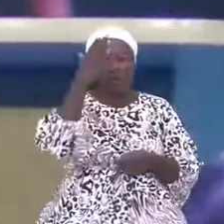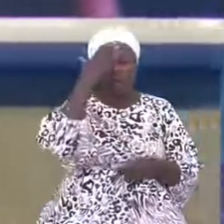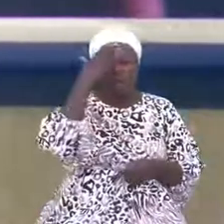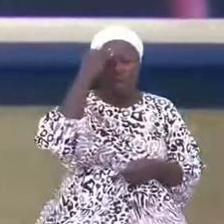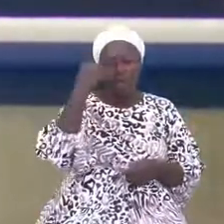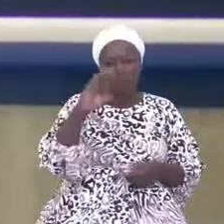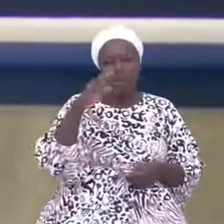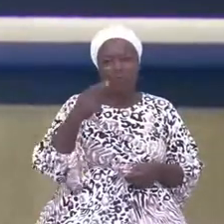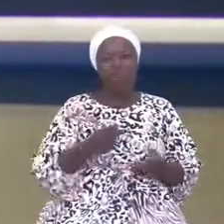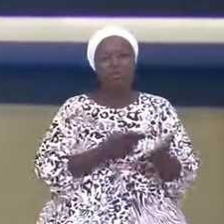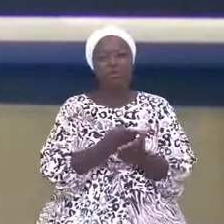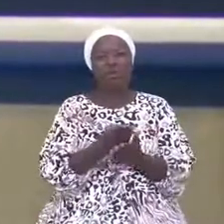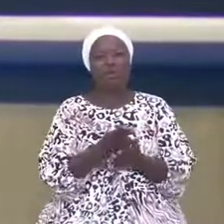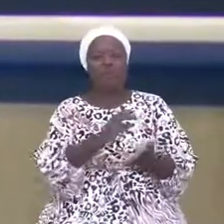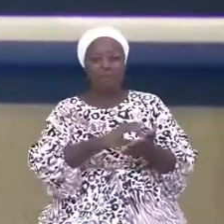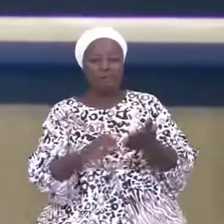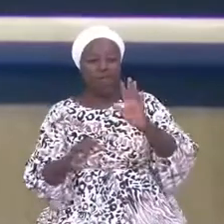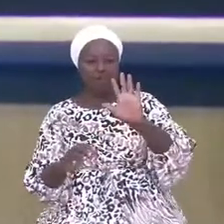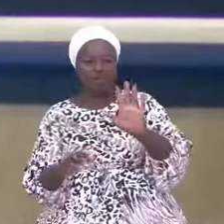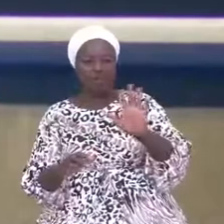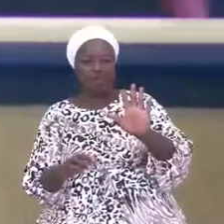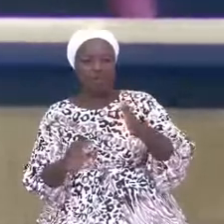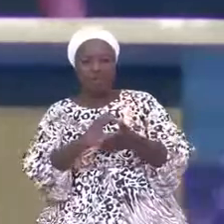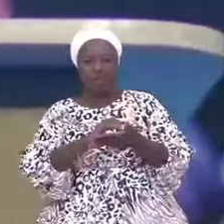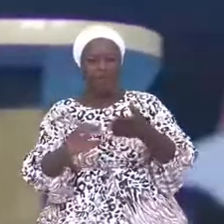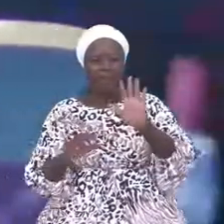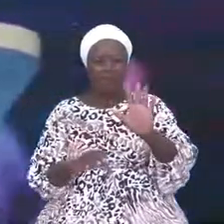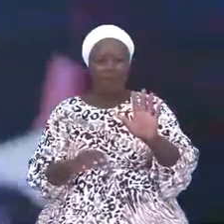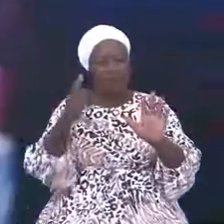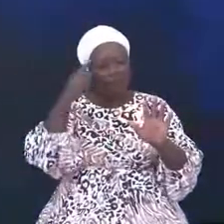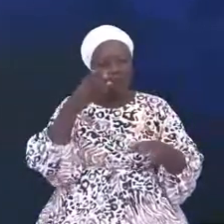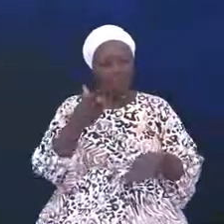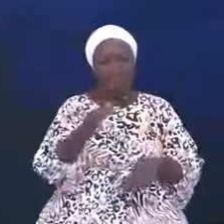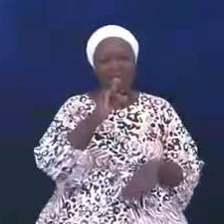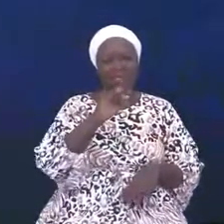Seigneur pour parvenir à la connaissance de la vérité.